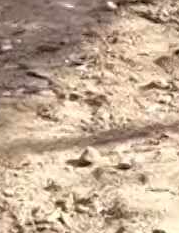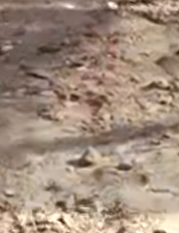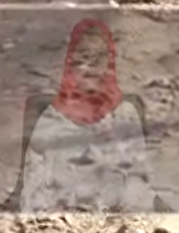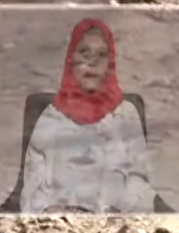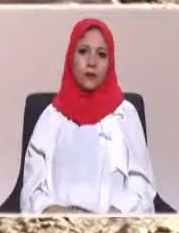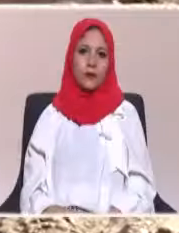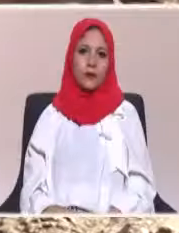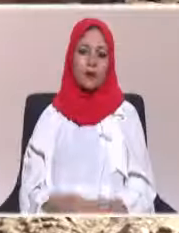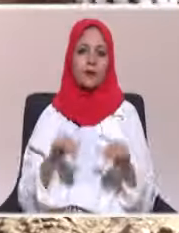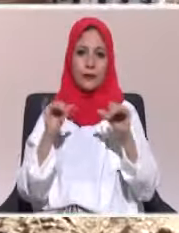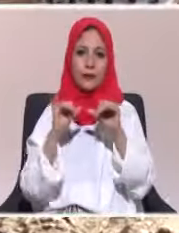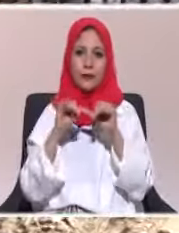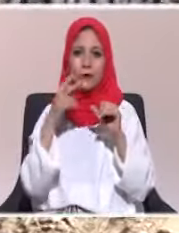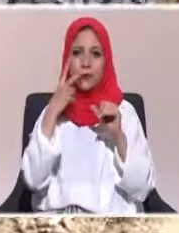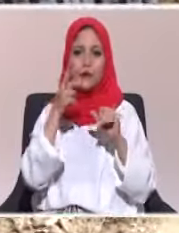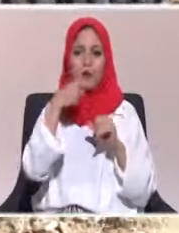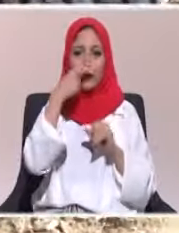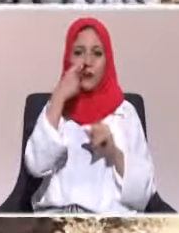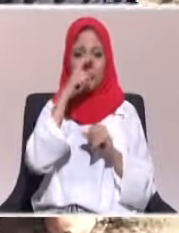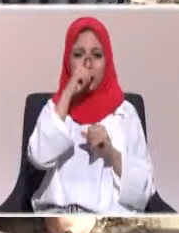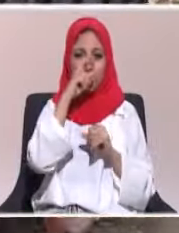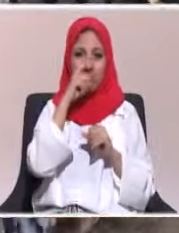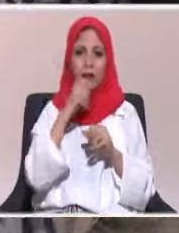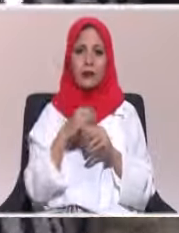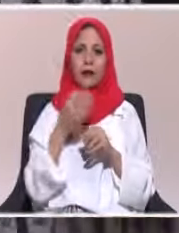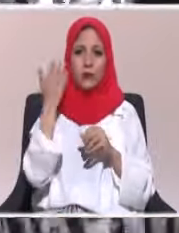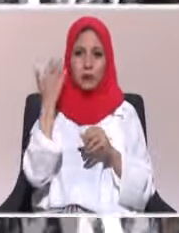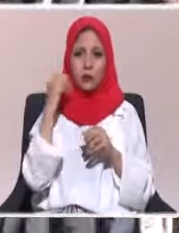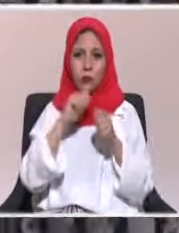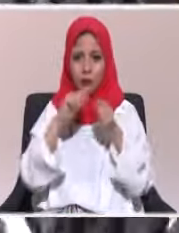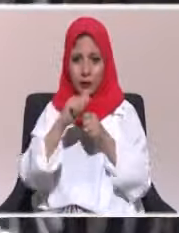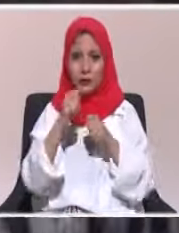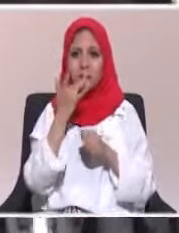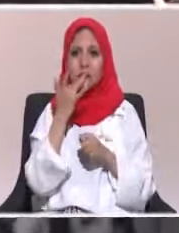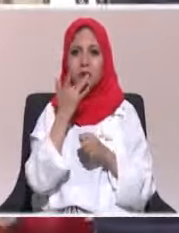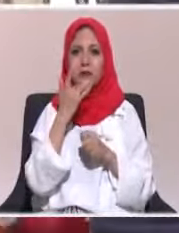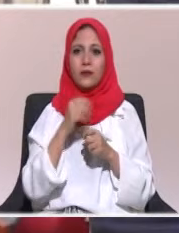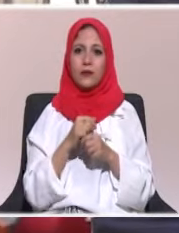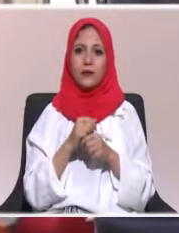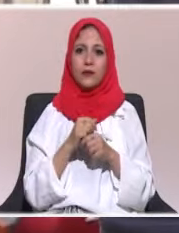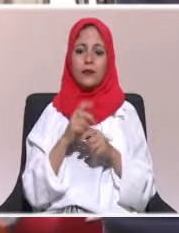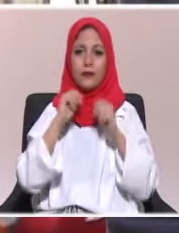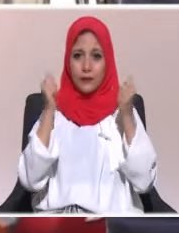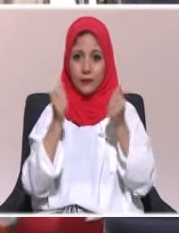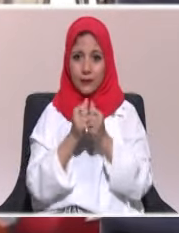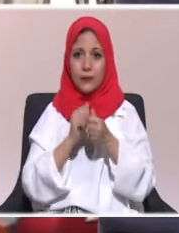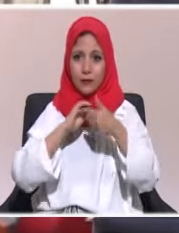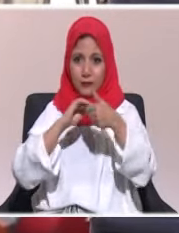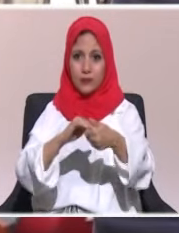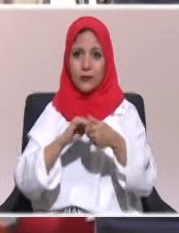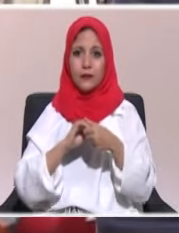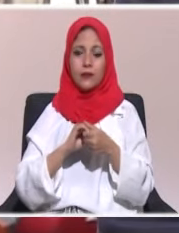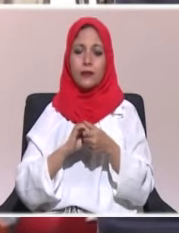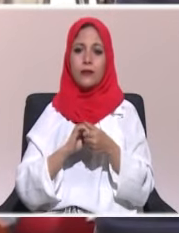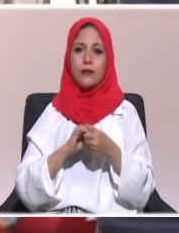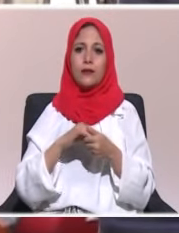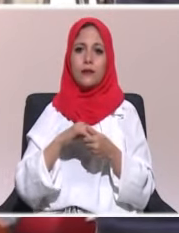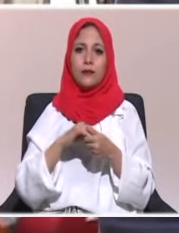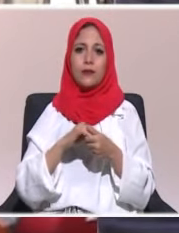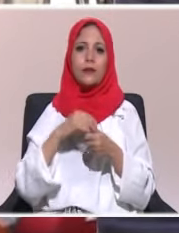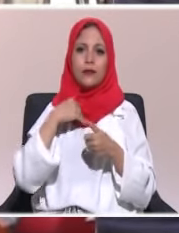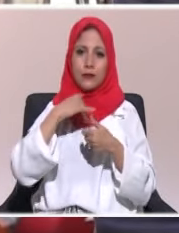الغاز هنا دخوله هنا عندنا في البلد تمام، بمناسبة حياة كريمة تمام، حاجة حضارية